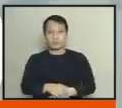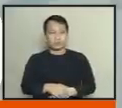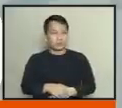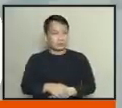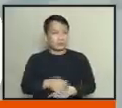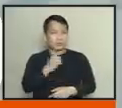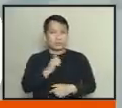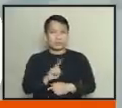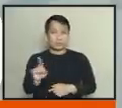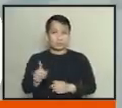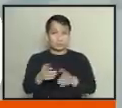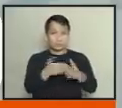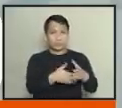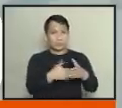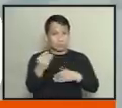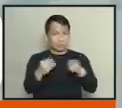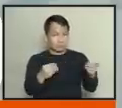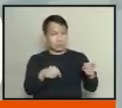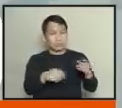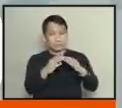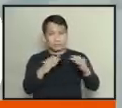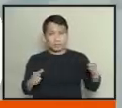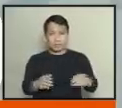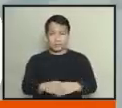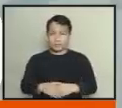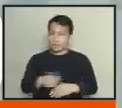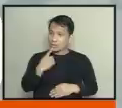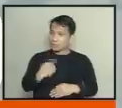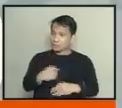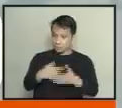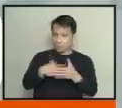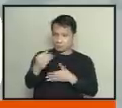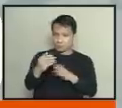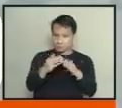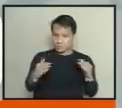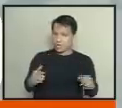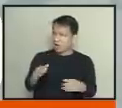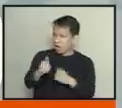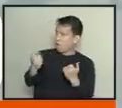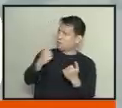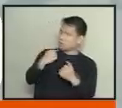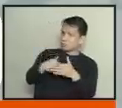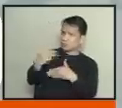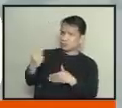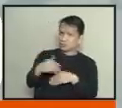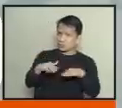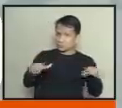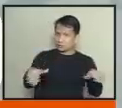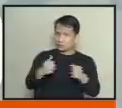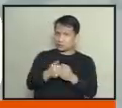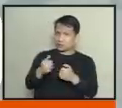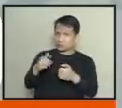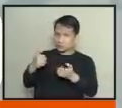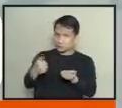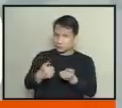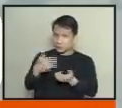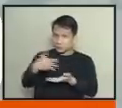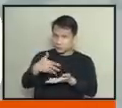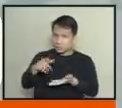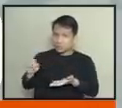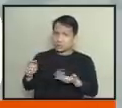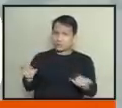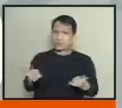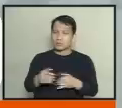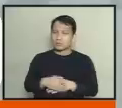mo, lalayas to dyan sa bahay? Di ba tinabi mo naman, nalalayas ka hanggang ngayon, hindi ka umalis, di ba? Paano lalayas ako? Ando doon yung mga bata, nag-aaral yung mga bata, naapektuhan